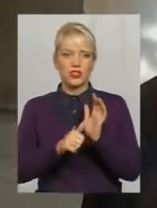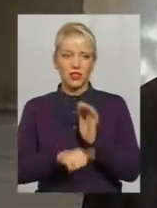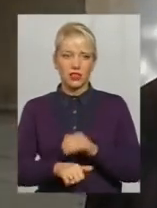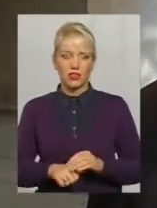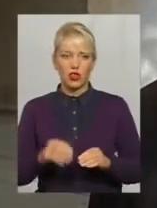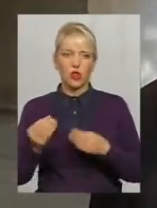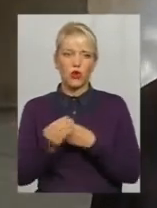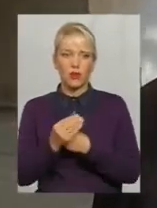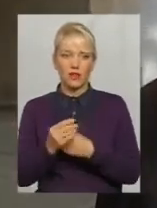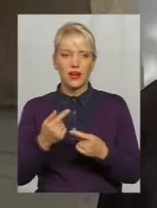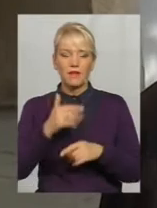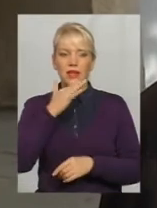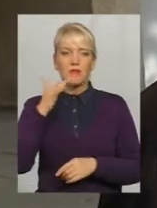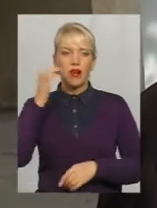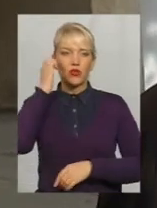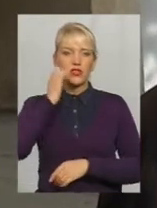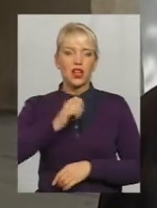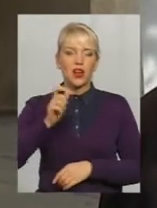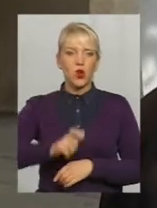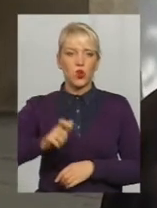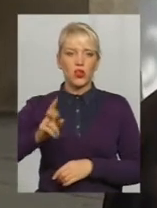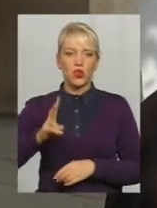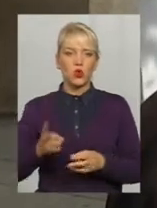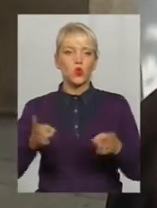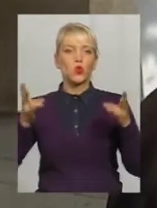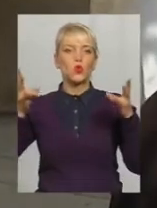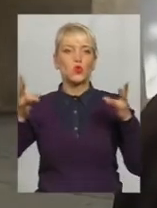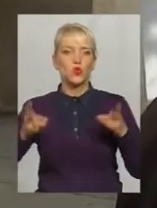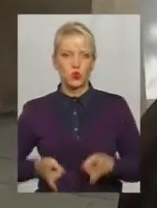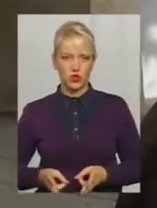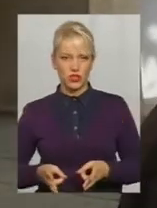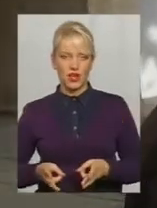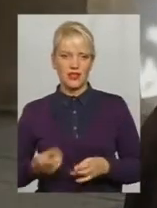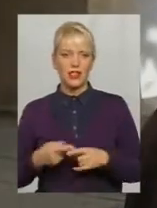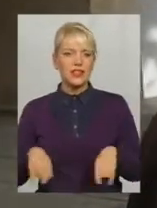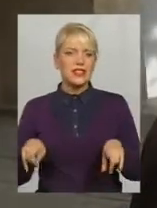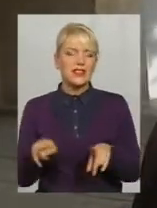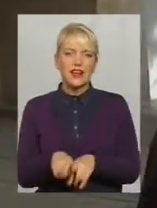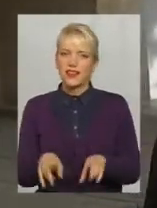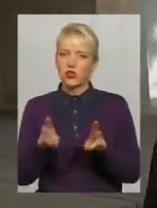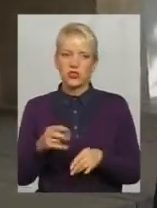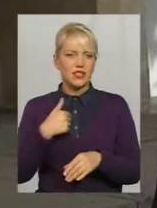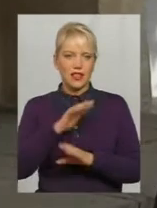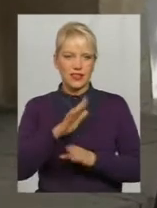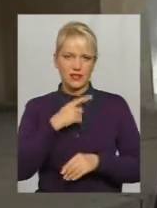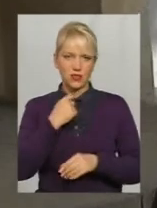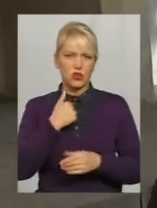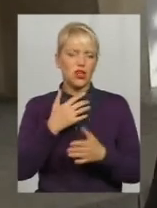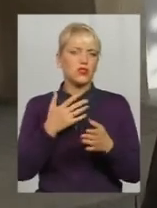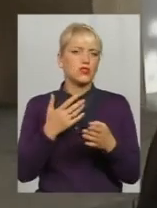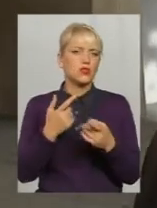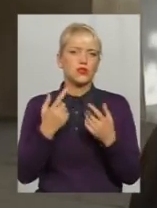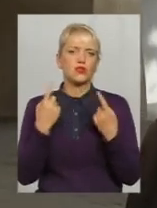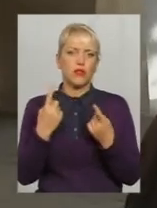Дуже багато старих людей, які нужденні. Такі нужденні. Я не скажу, що я зовсім нужденна,